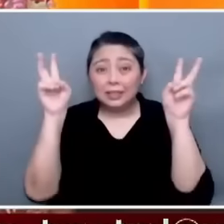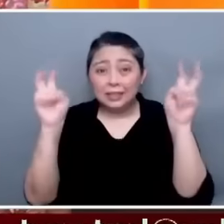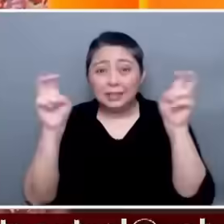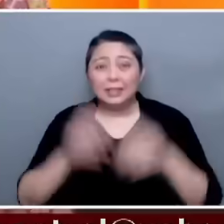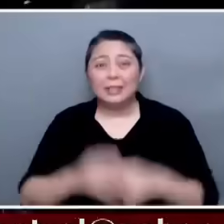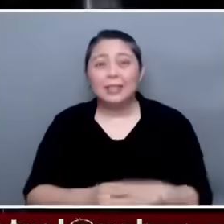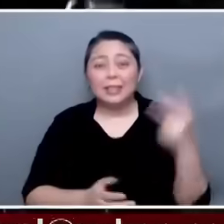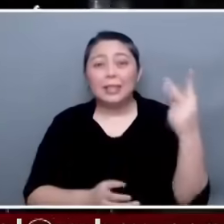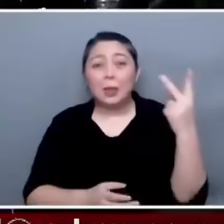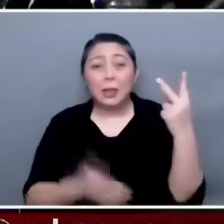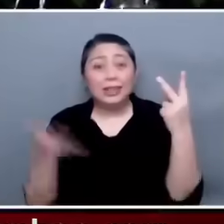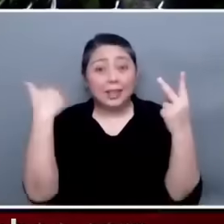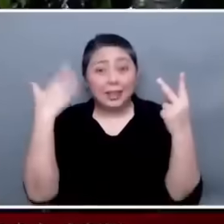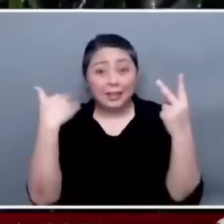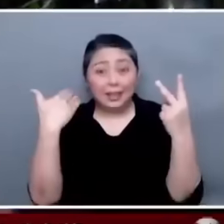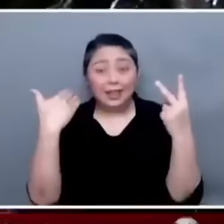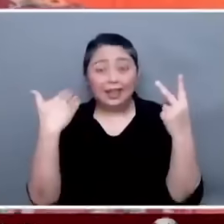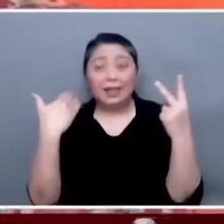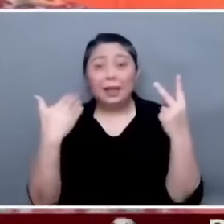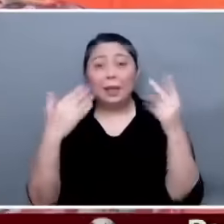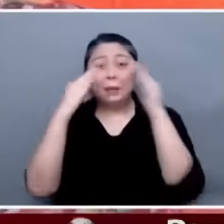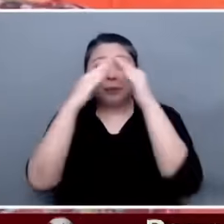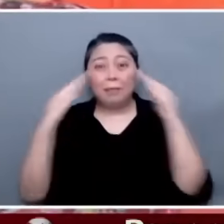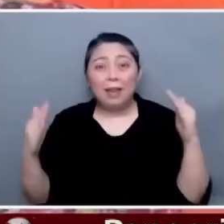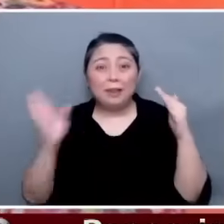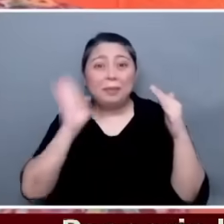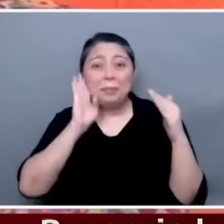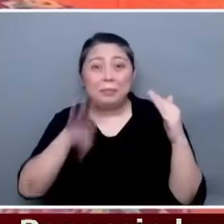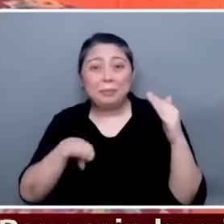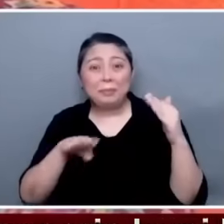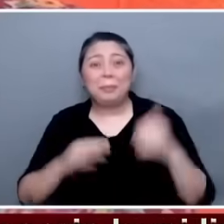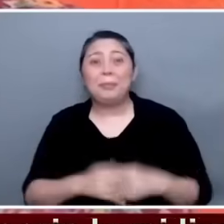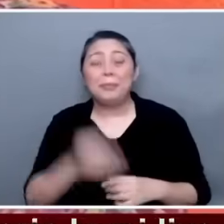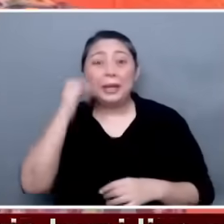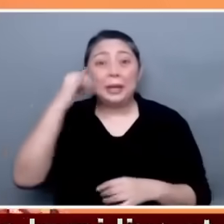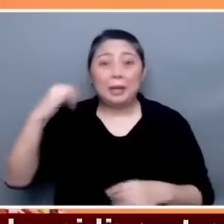Leon at Elise Hoson sa bahay ni Kuya kagabi. Actually, Kuya,